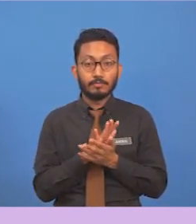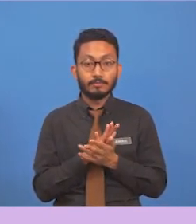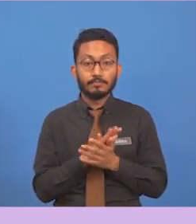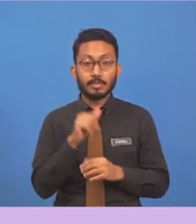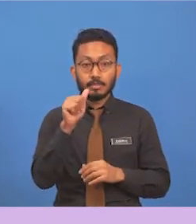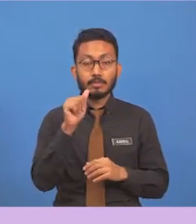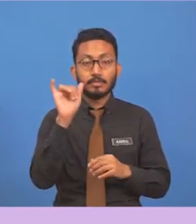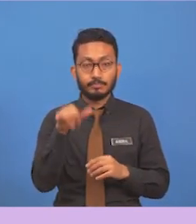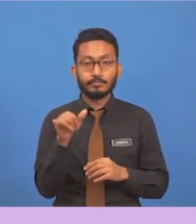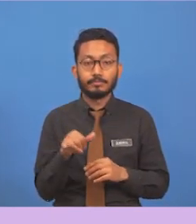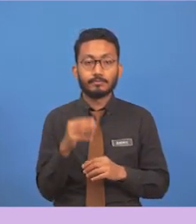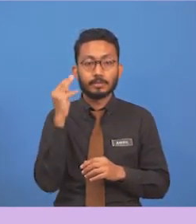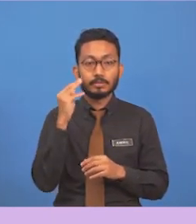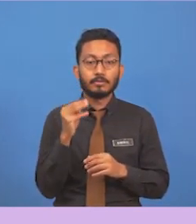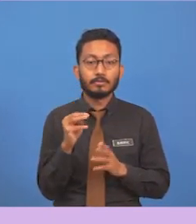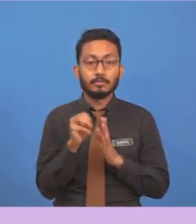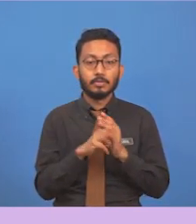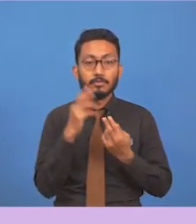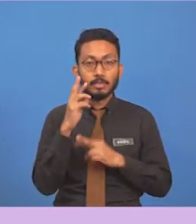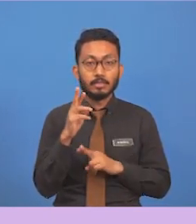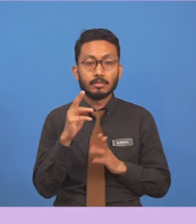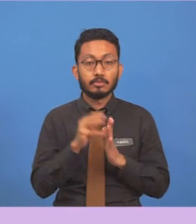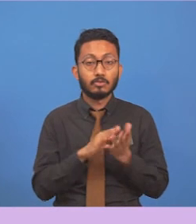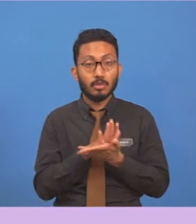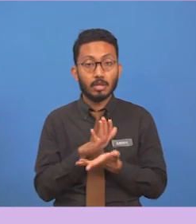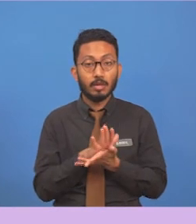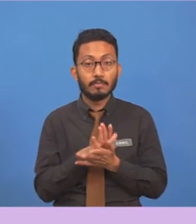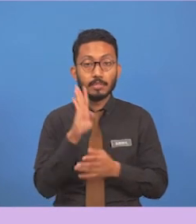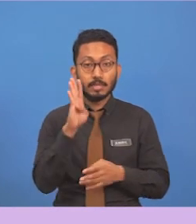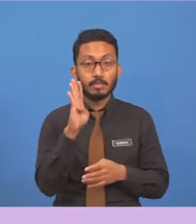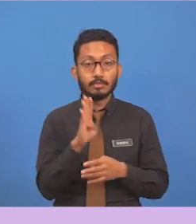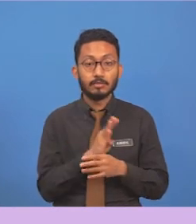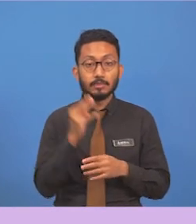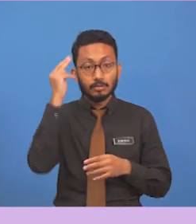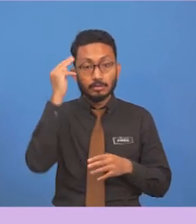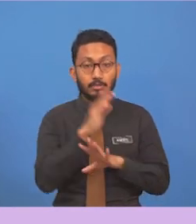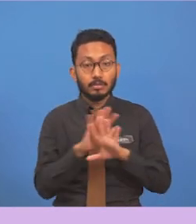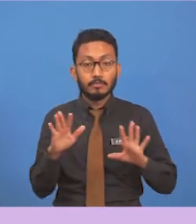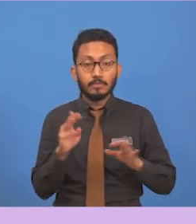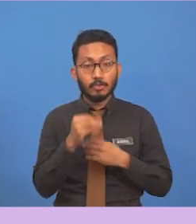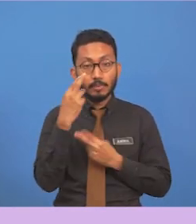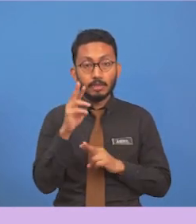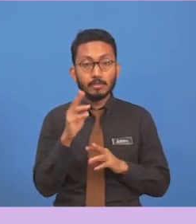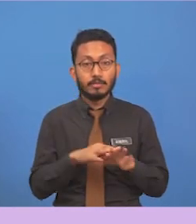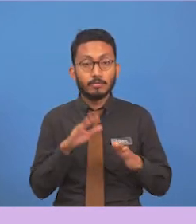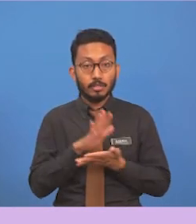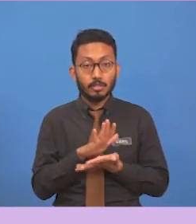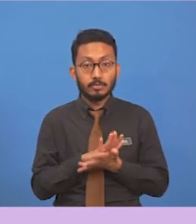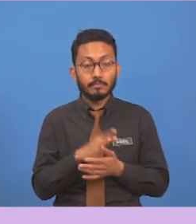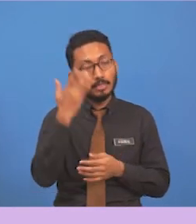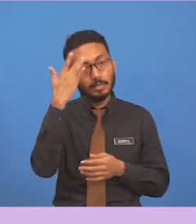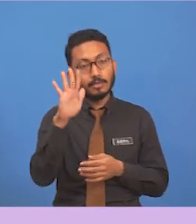menghormati warga sekolah b-money tidak menghormati warga sekolah pandai merembet